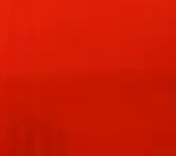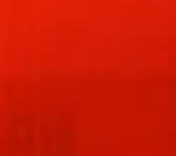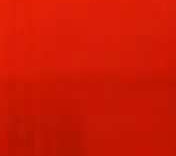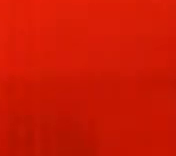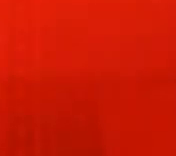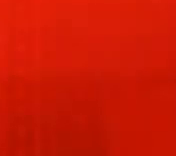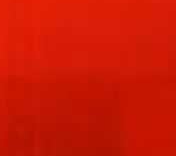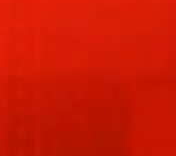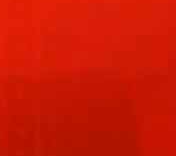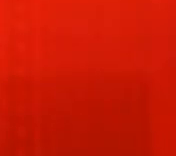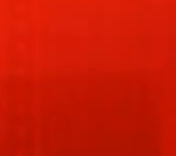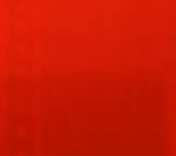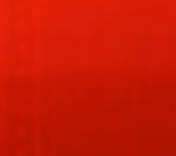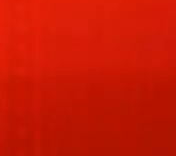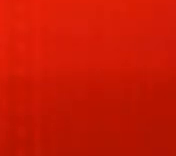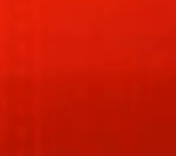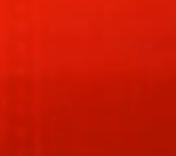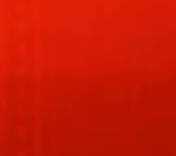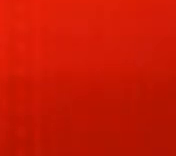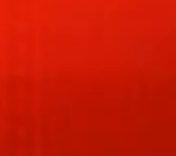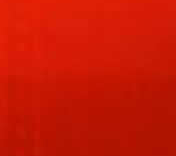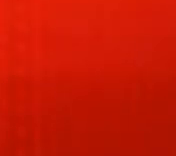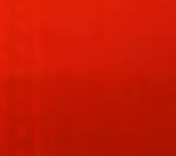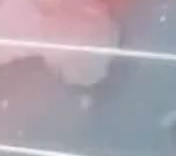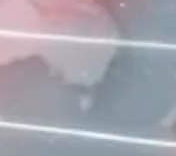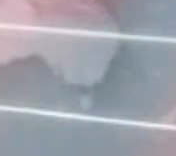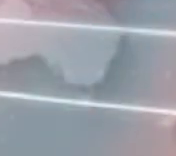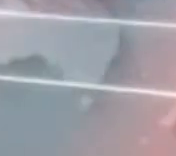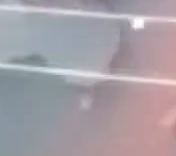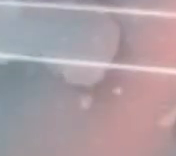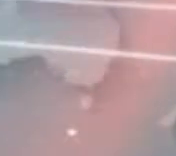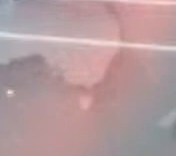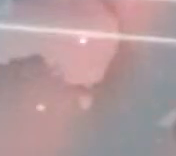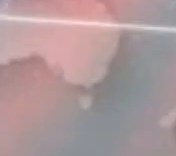igual al de otra gente.